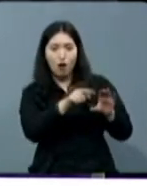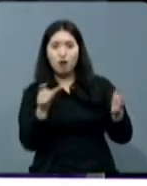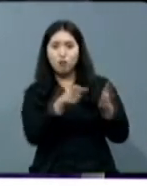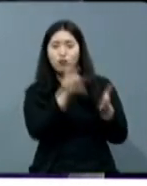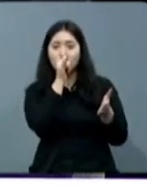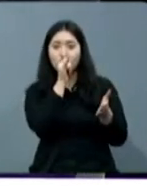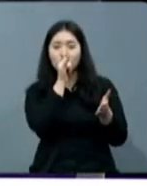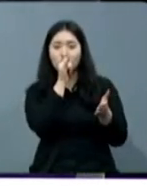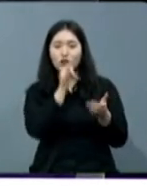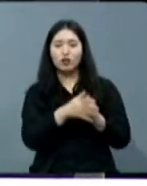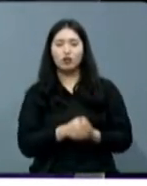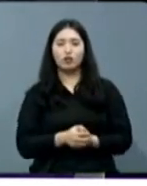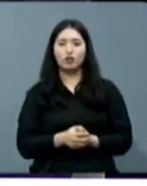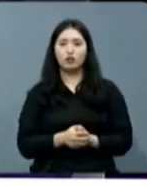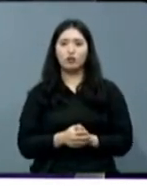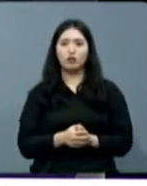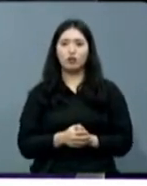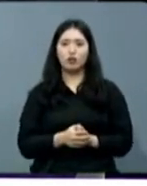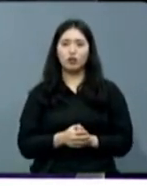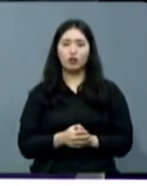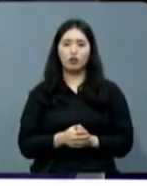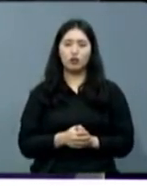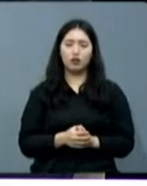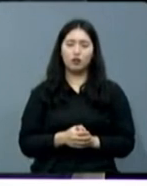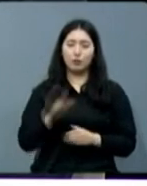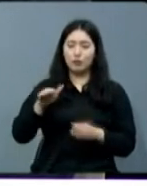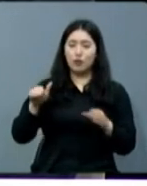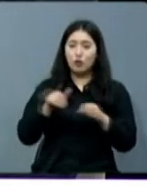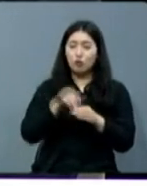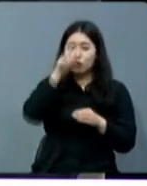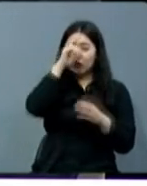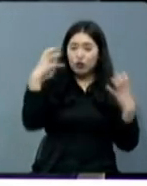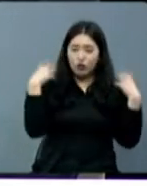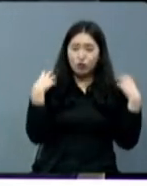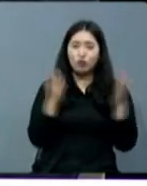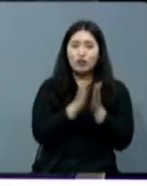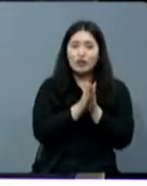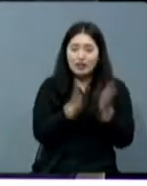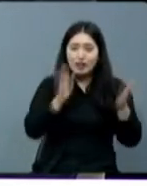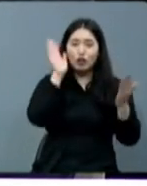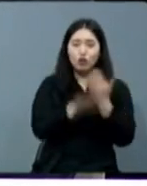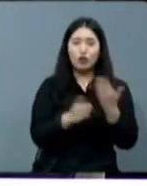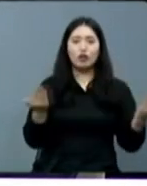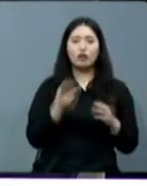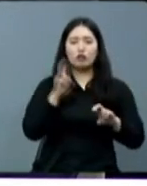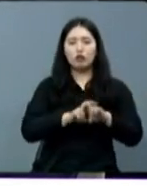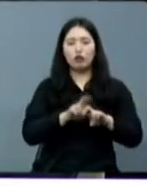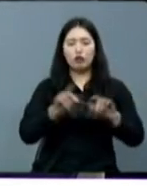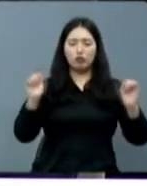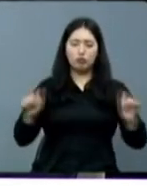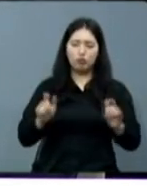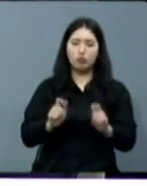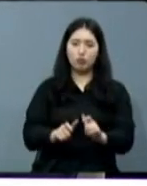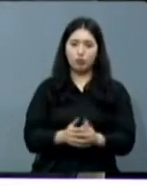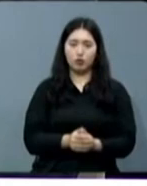그러니까. 문재인 고용 정부 주도 성장 맞죠? 문재인 정부 들어와서 일자리가 없어졌잖아요. 네네.